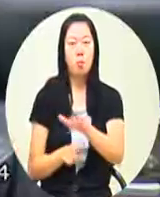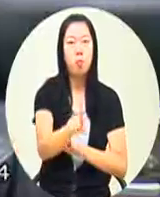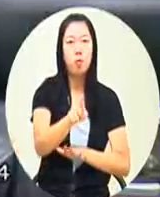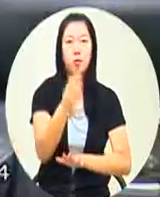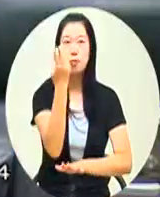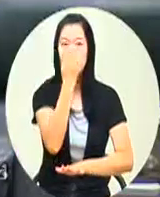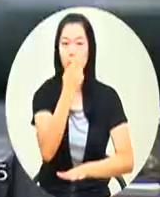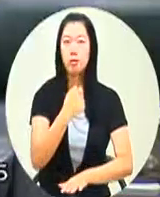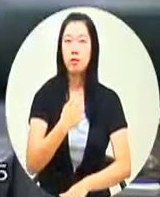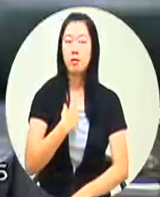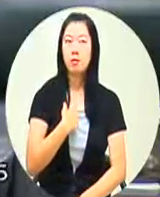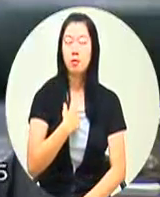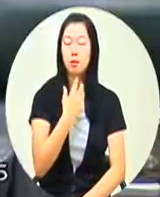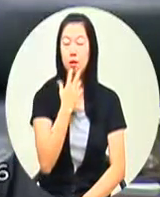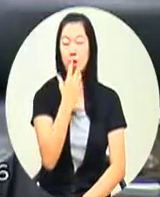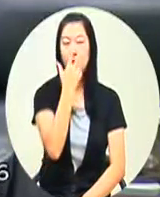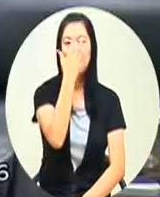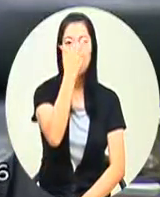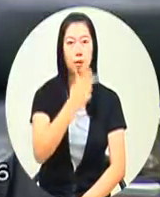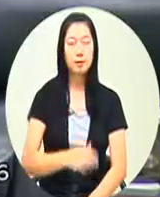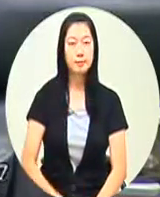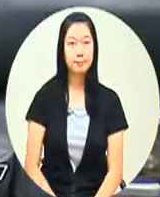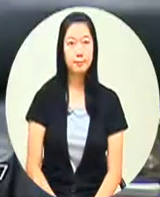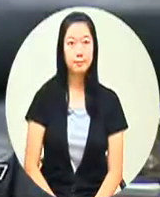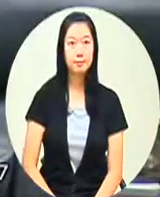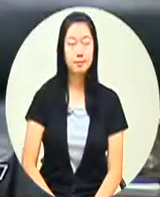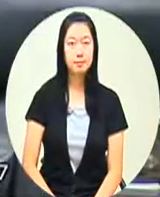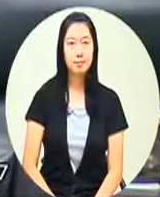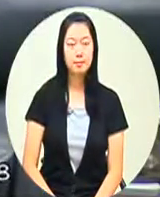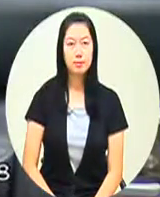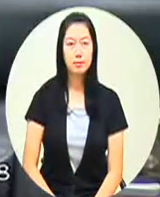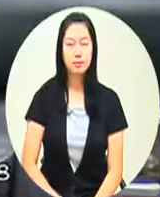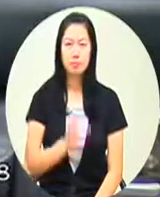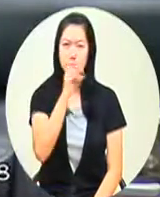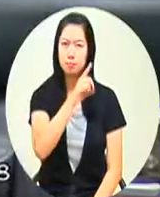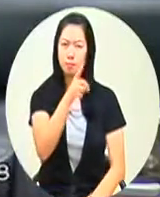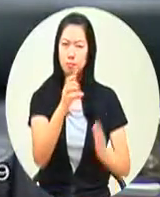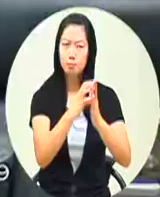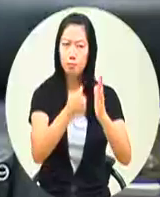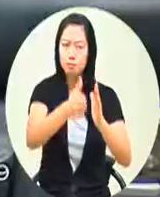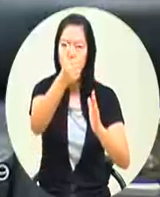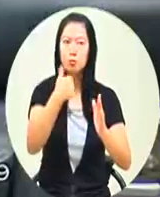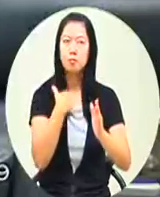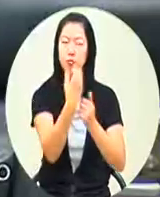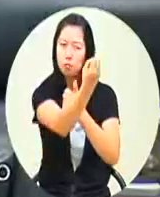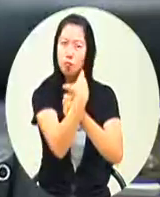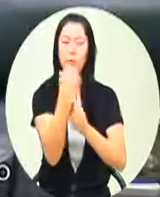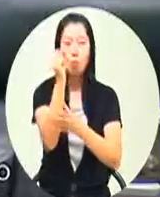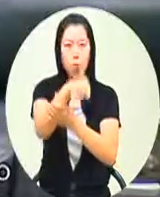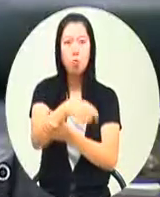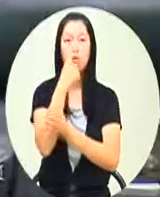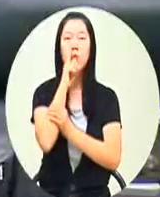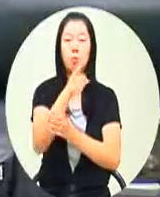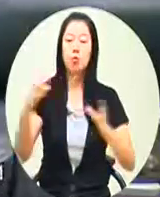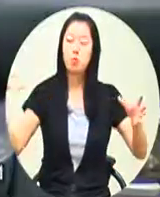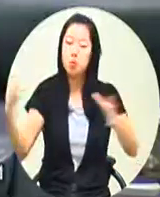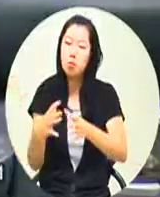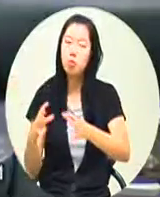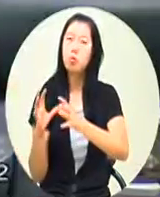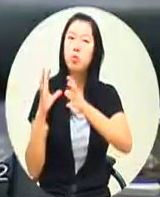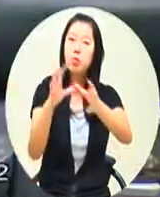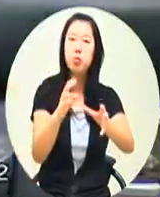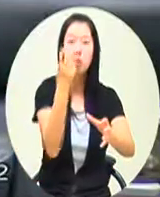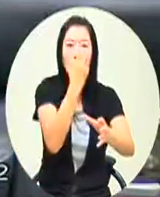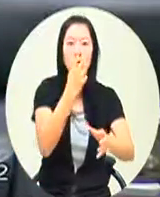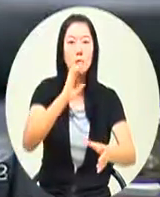让我真的很傻眼，怎么会局长你亲自打电话跟我承诺说会联合会刊，结果后来你们竟然